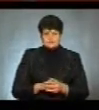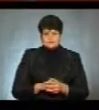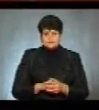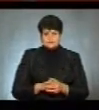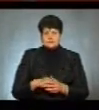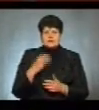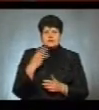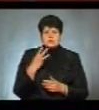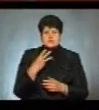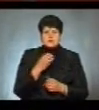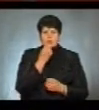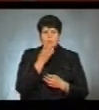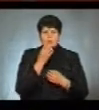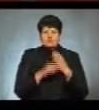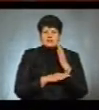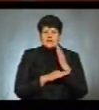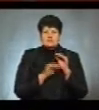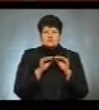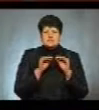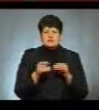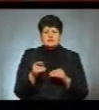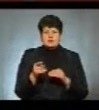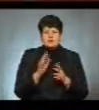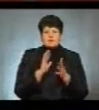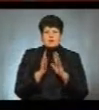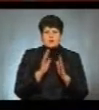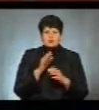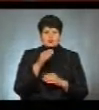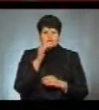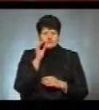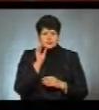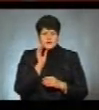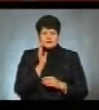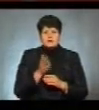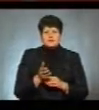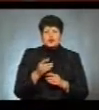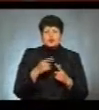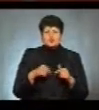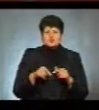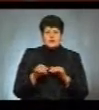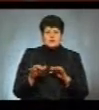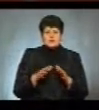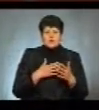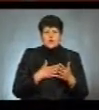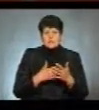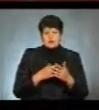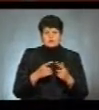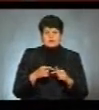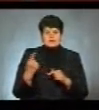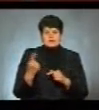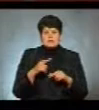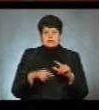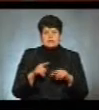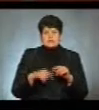30 тюльпанових дерев висадили в Тернополі у парку Шевченка на Алеї Героїв. Організували захід громадська організація «Єдина